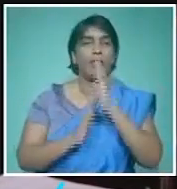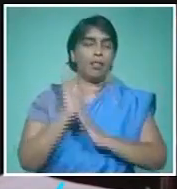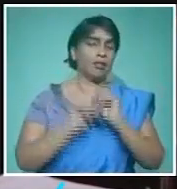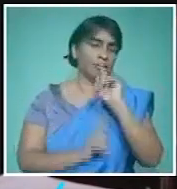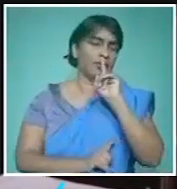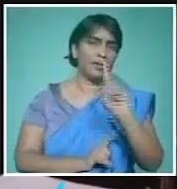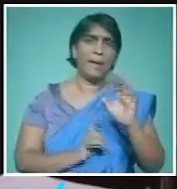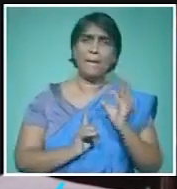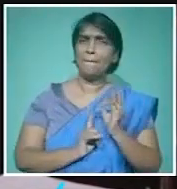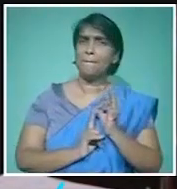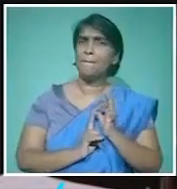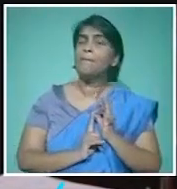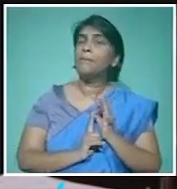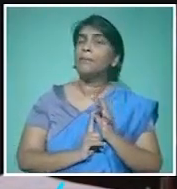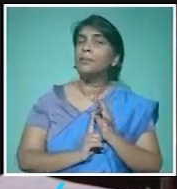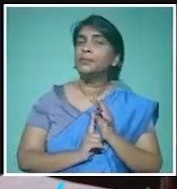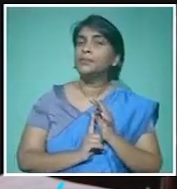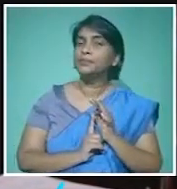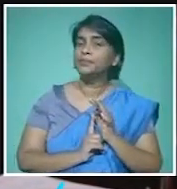මොකද පෞද්ගලික